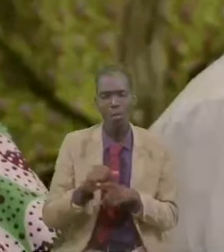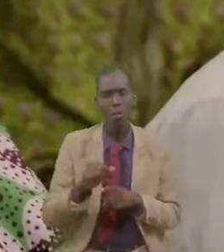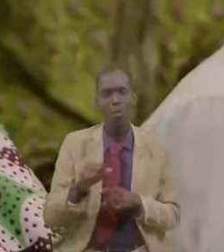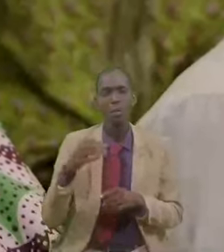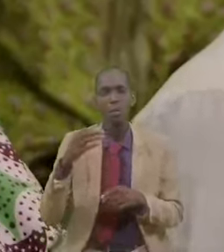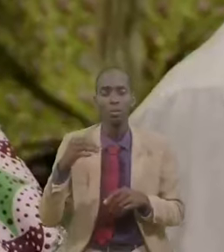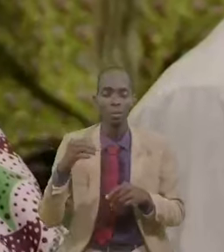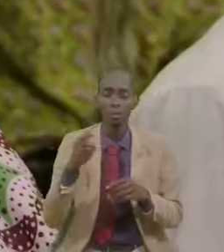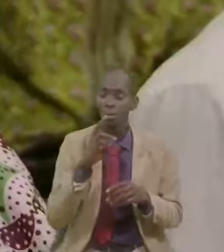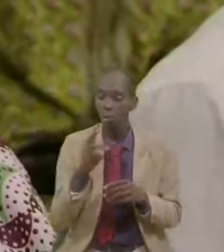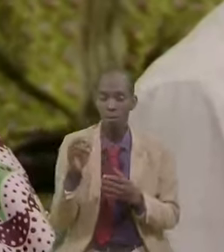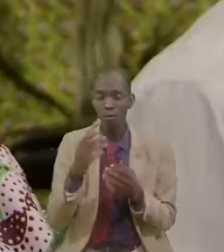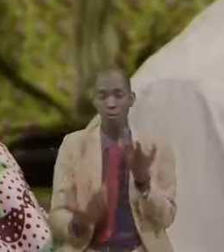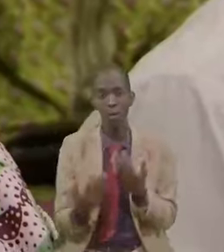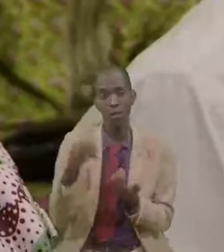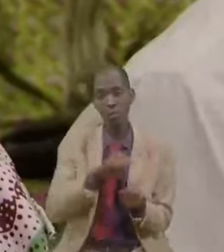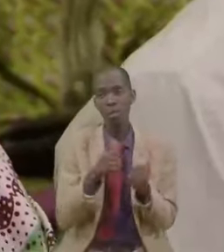puissance, le baptême du feu,